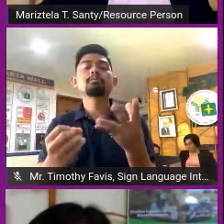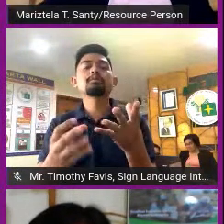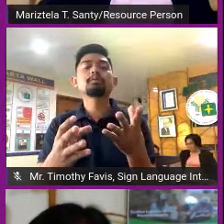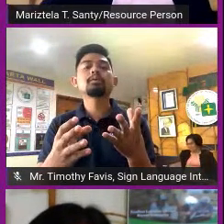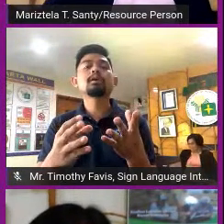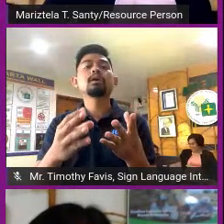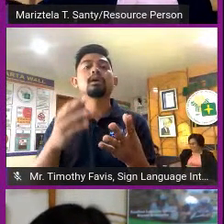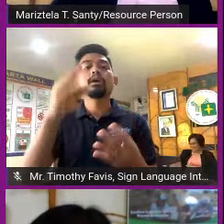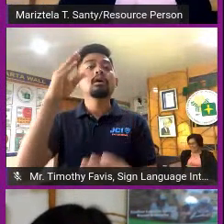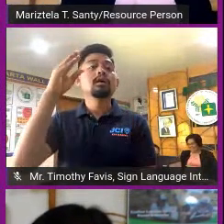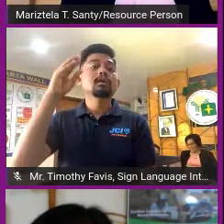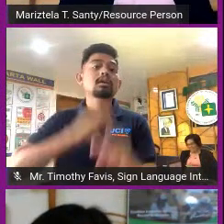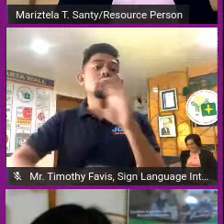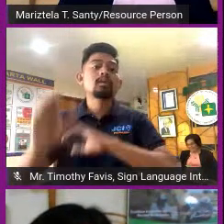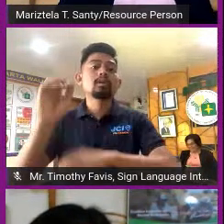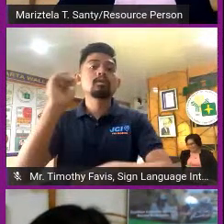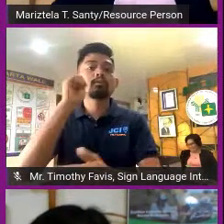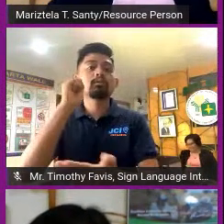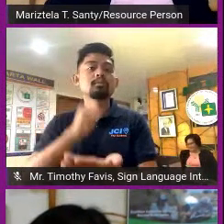babae.